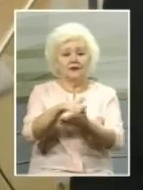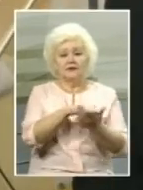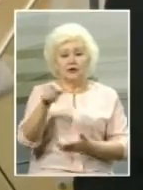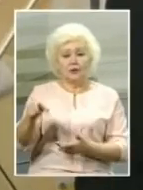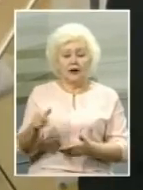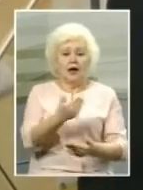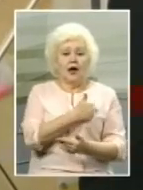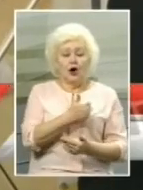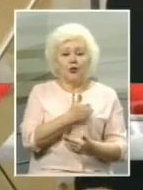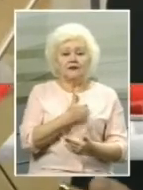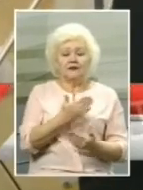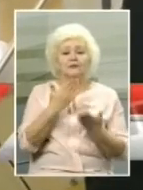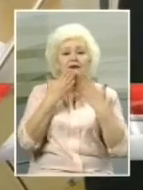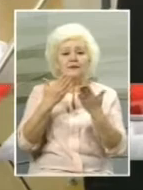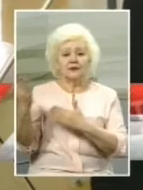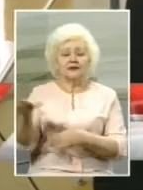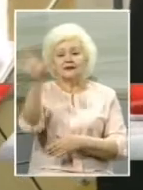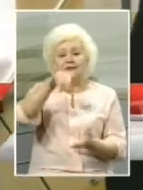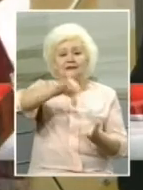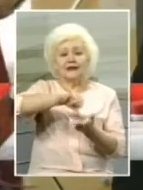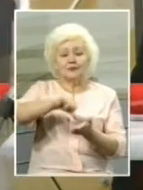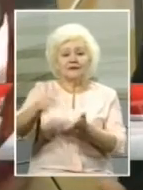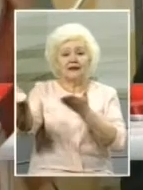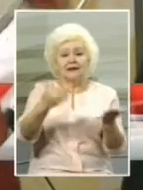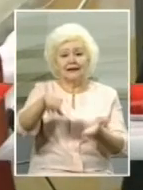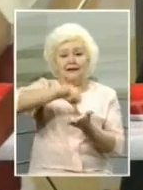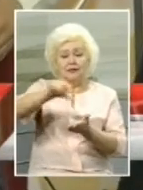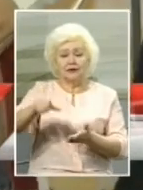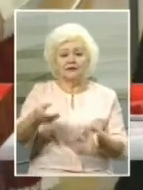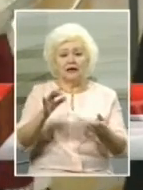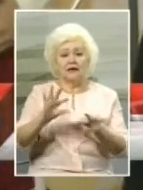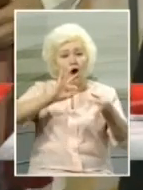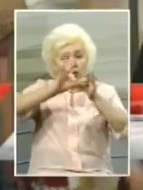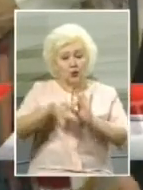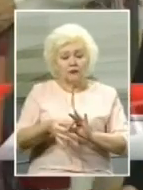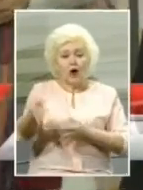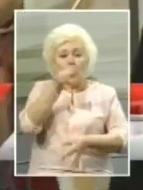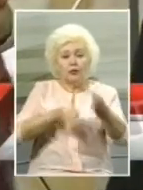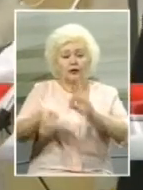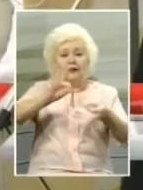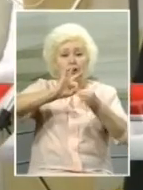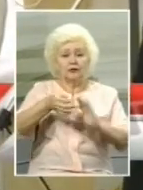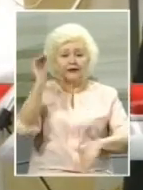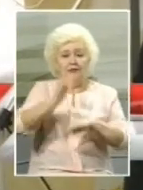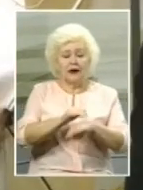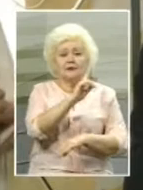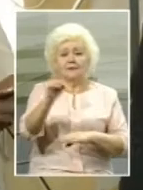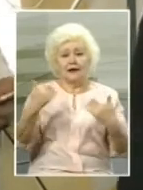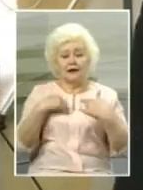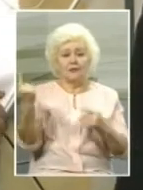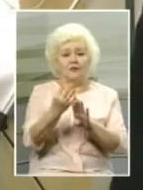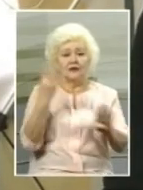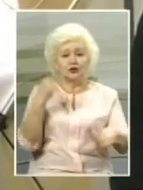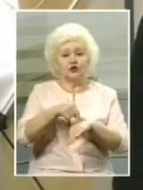громадськістю. Хотів би закликати всіх присутніх до невеликого конструктиву, щоб ми обговорили конкретні факти, на які ми можемо в першу